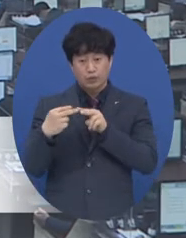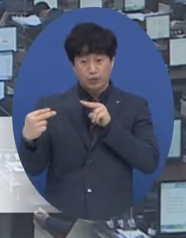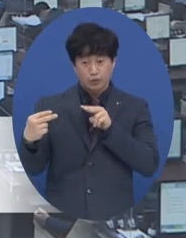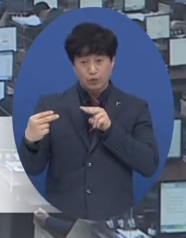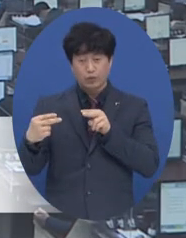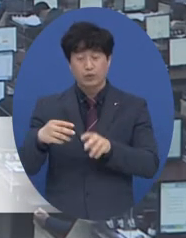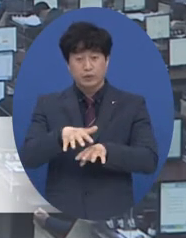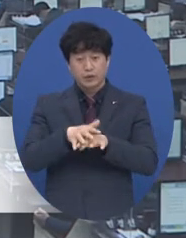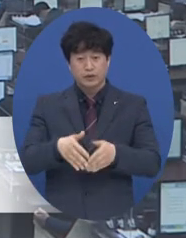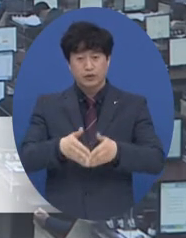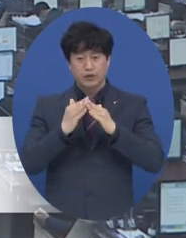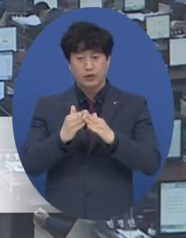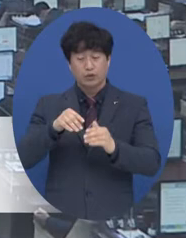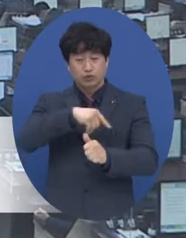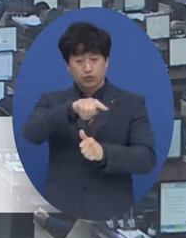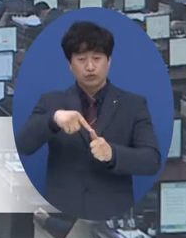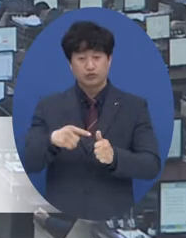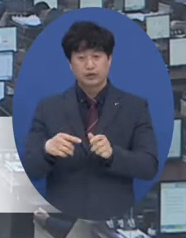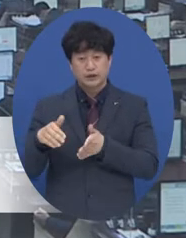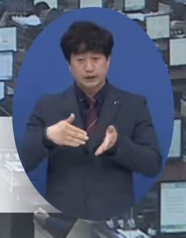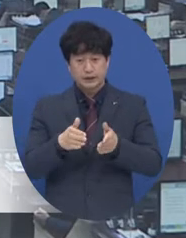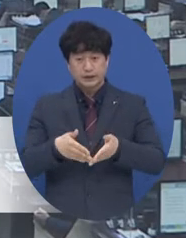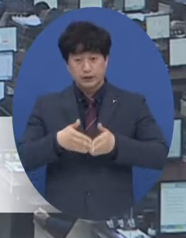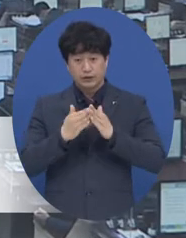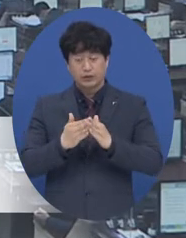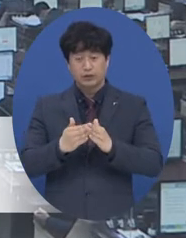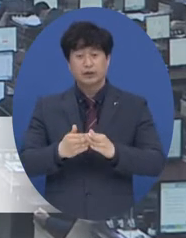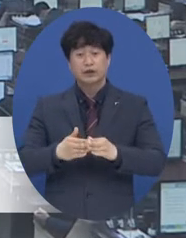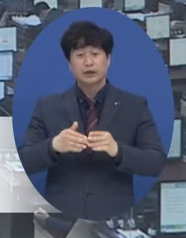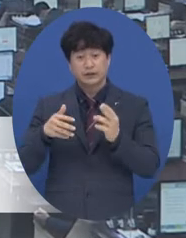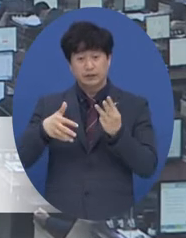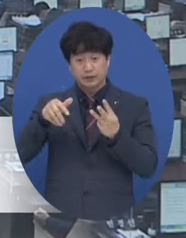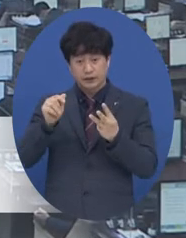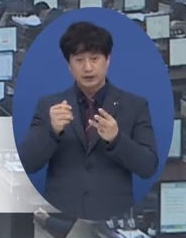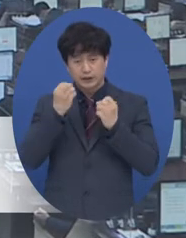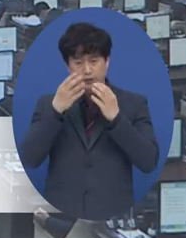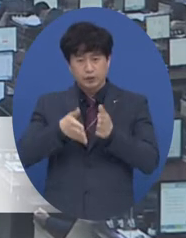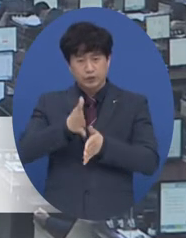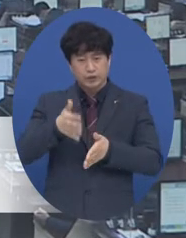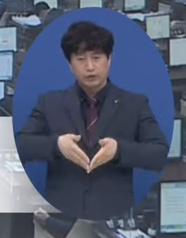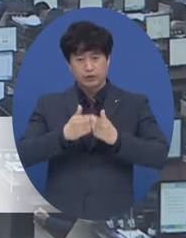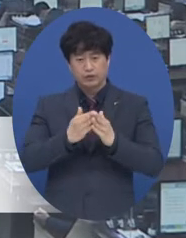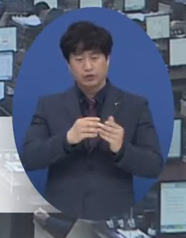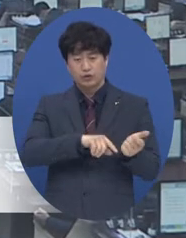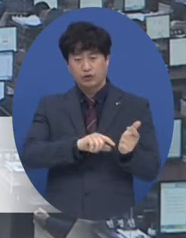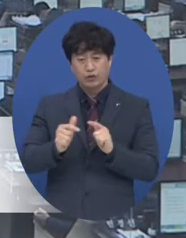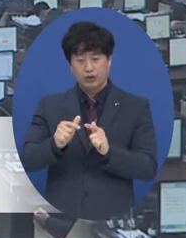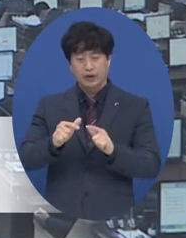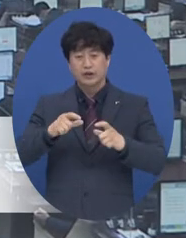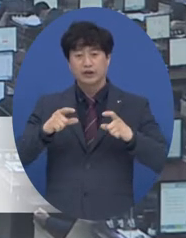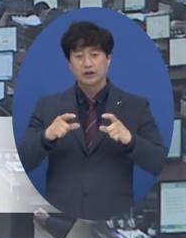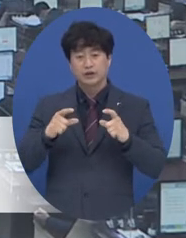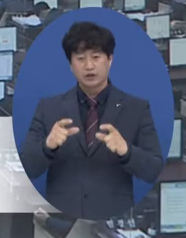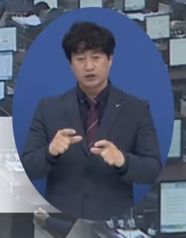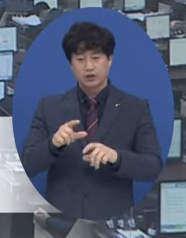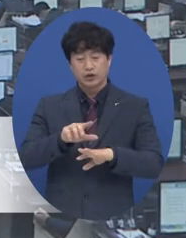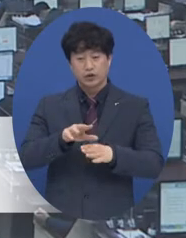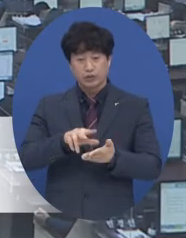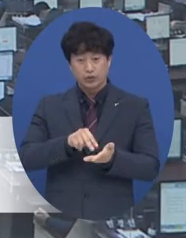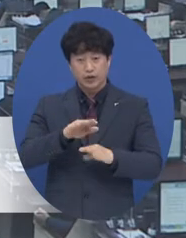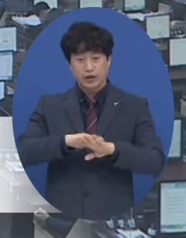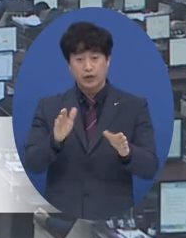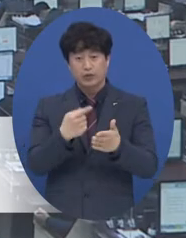둘레길 조성 확대 지방 정부주도의 경기도내 3기 신도시 조성 등 경기도의 다양한 지역 현안들을 해결하기 위한